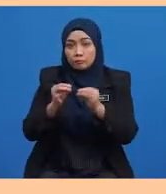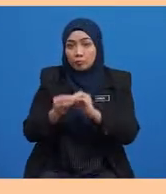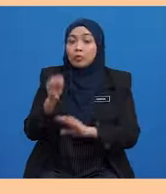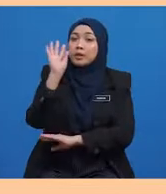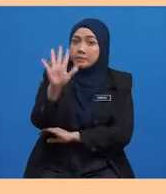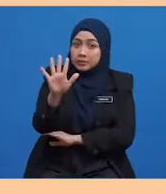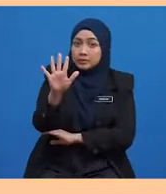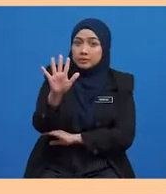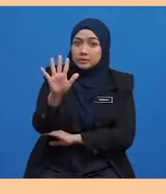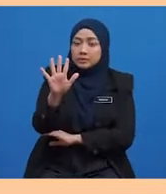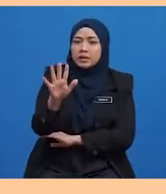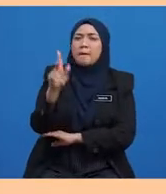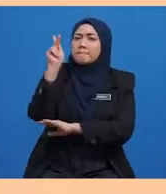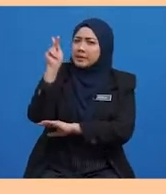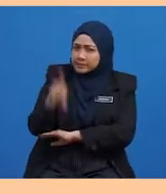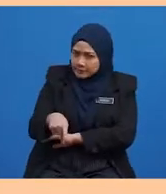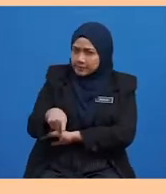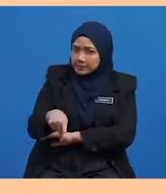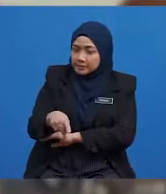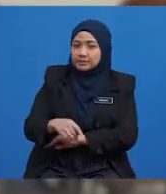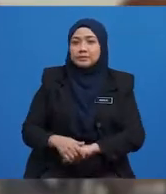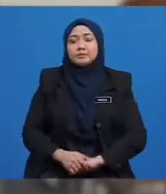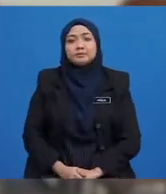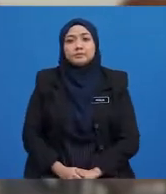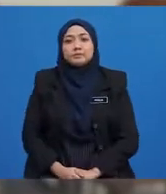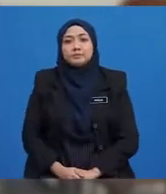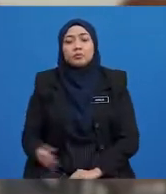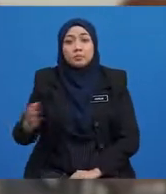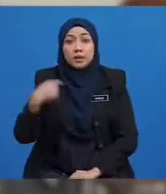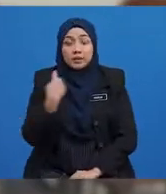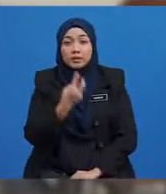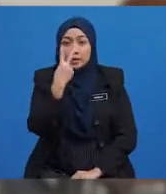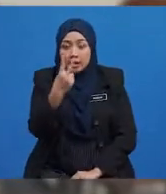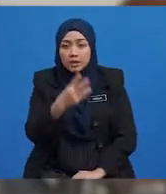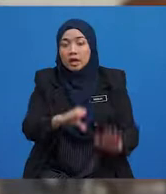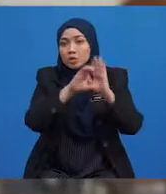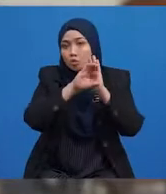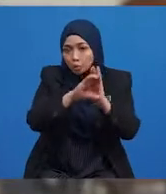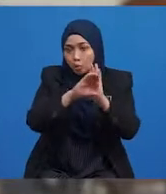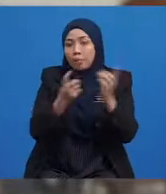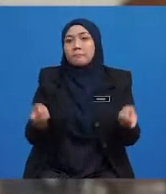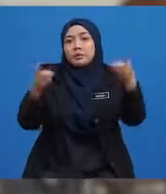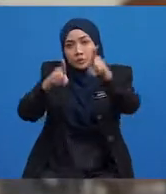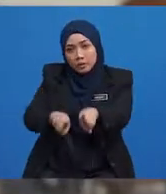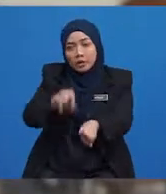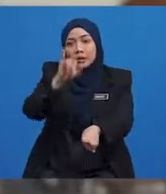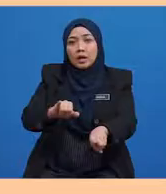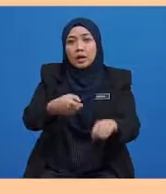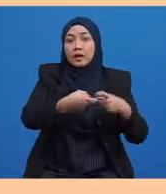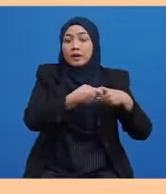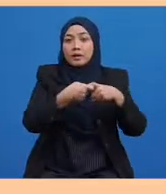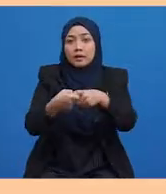kelima adalah pasti. Mari kita lihat contoh peristiwa yang berkaitan